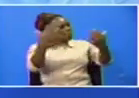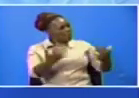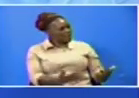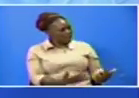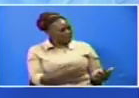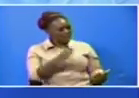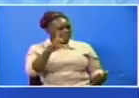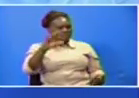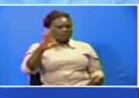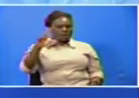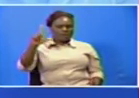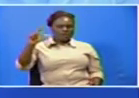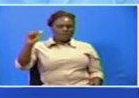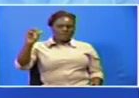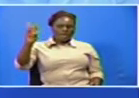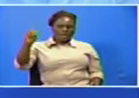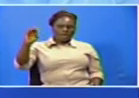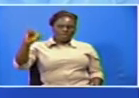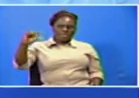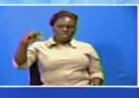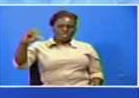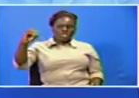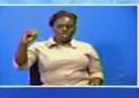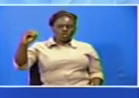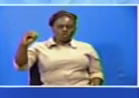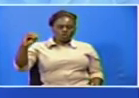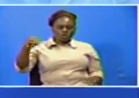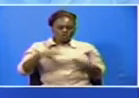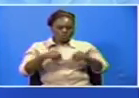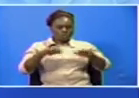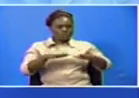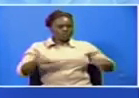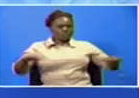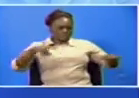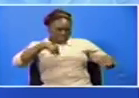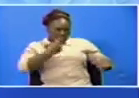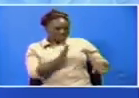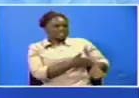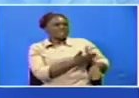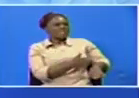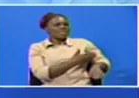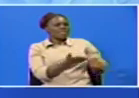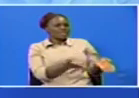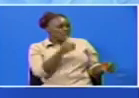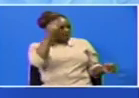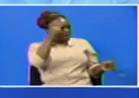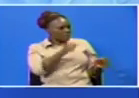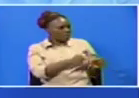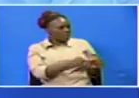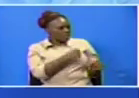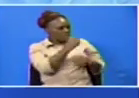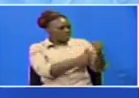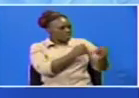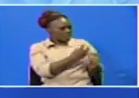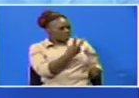Flamingo Beach Resort, nitafanya party ya New Year's Eve na nitacount mimi mwenyewe. Nakumbuka